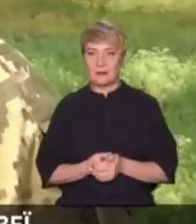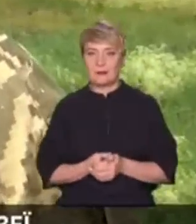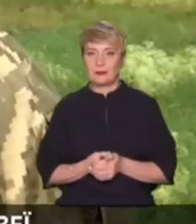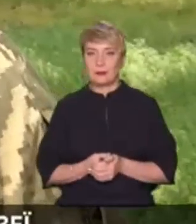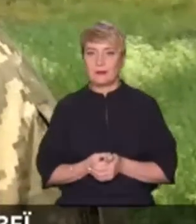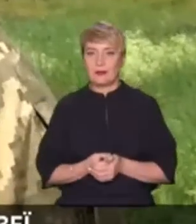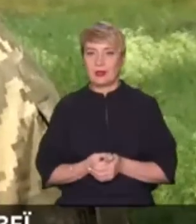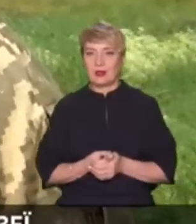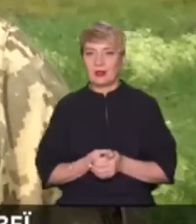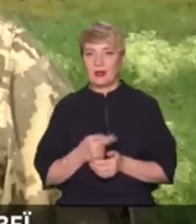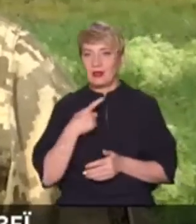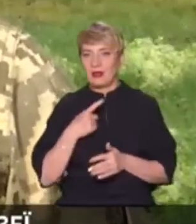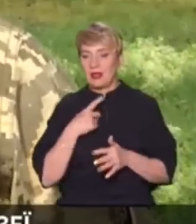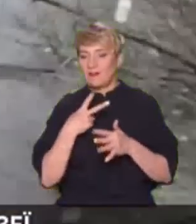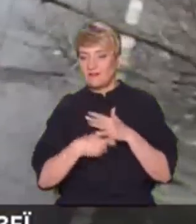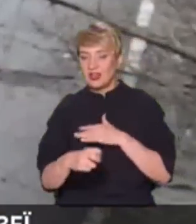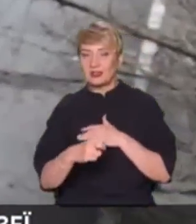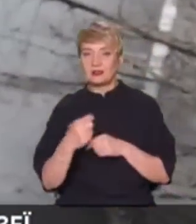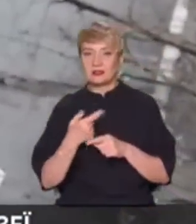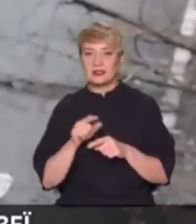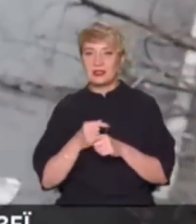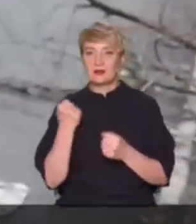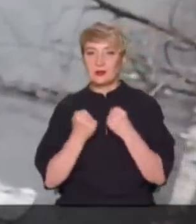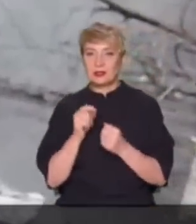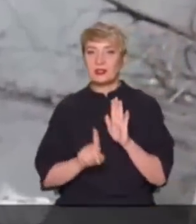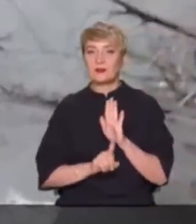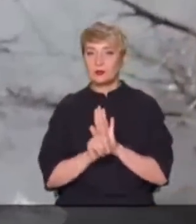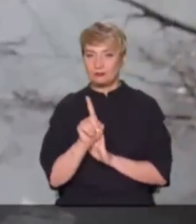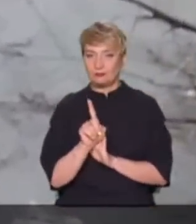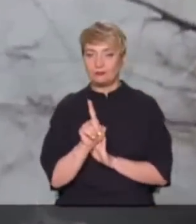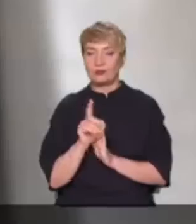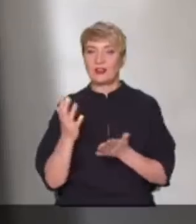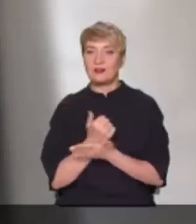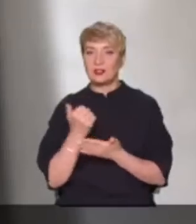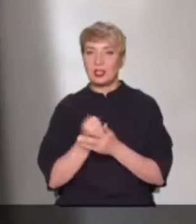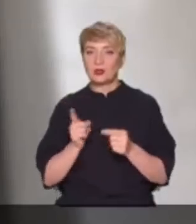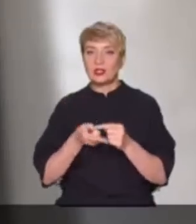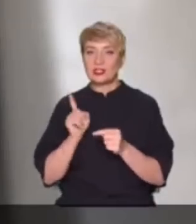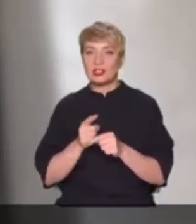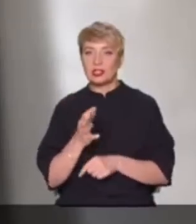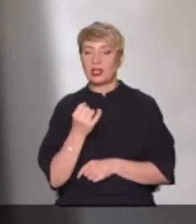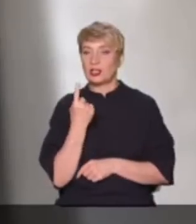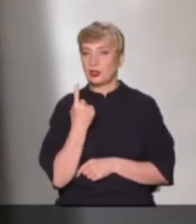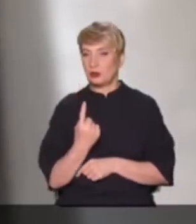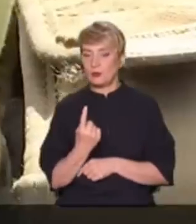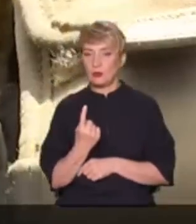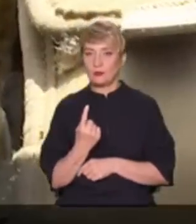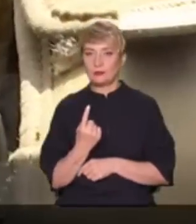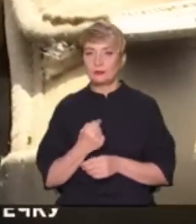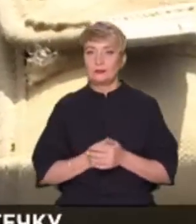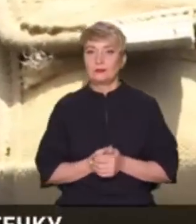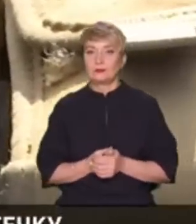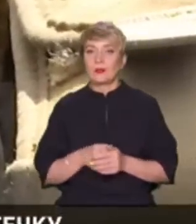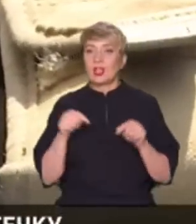викотився з-під машини і вже потім почав вести бій. В той день бійцям тероборони вдалося знищити не одного непроханого гостя.